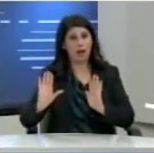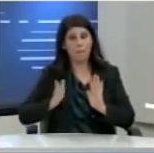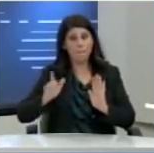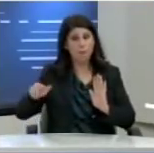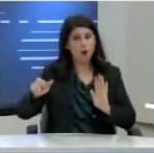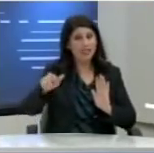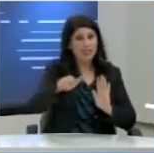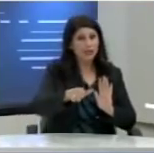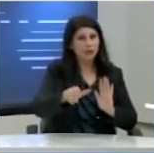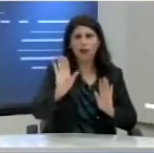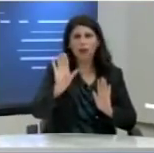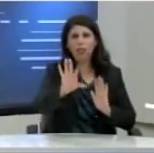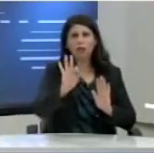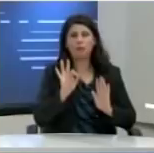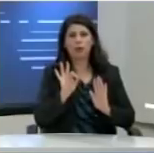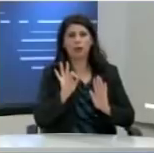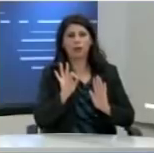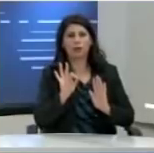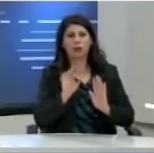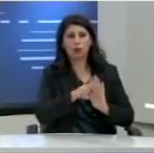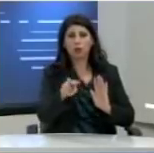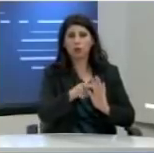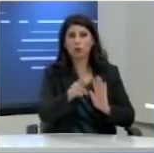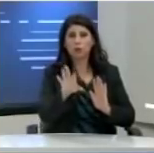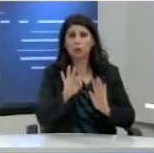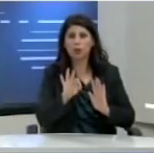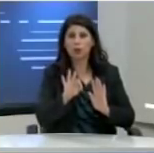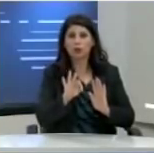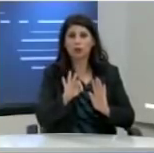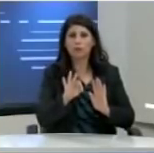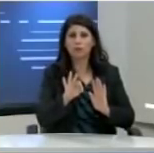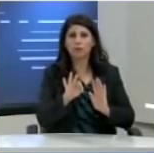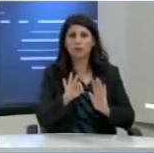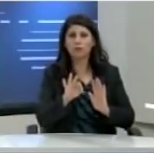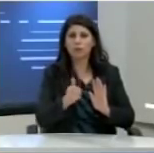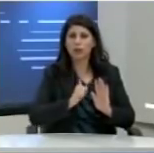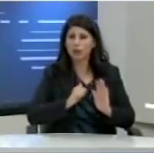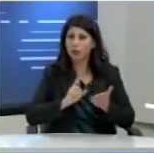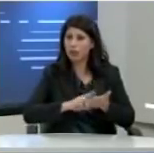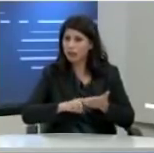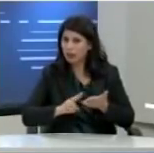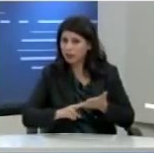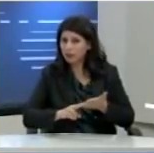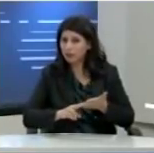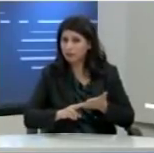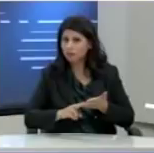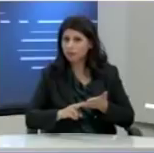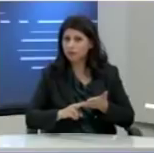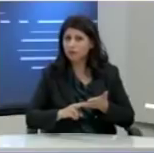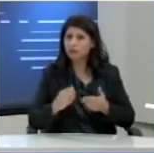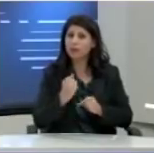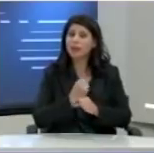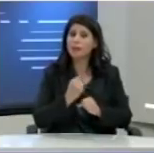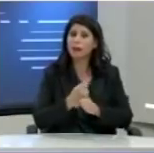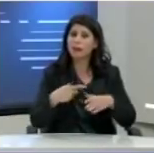πολίτες δεν επιλέγουν τους δύο πυλώνες, τους δεύτερους, την ιδιωτική ασφάλιση και τα